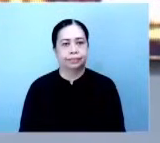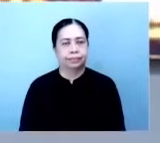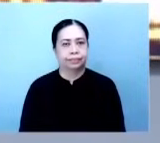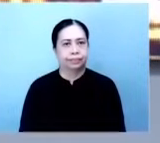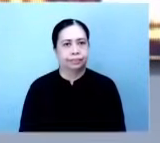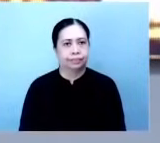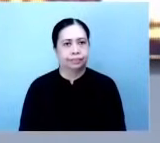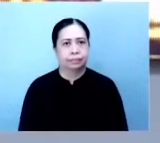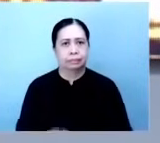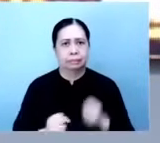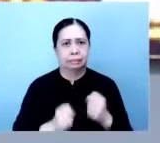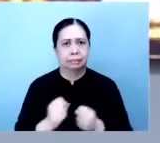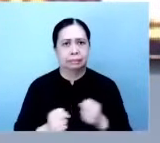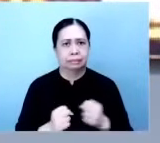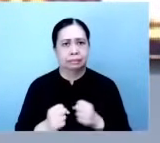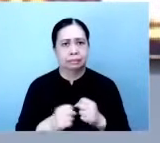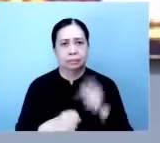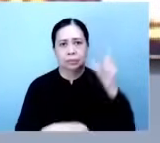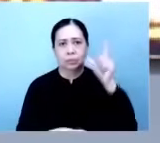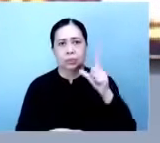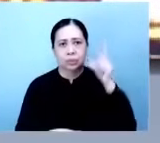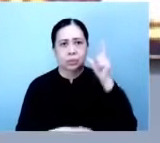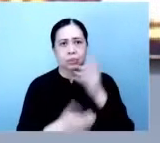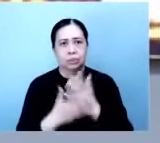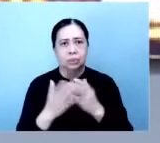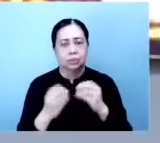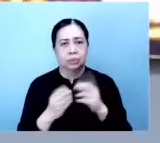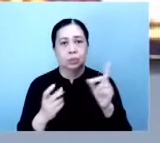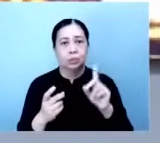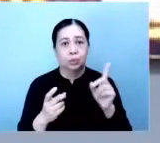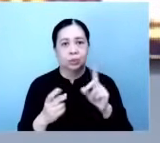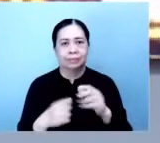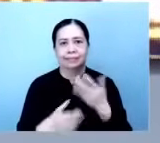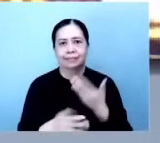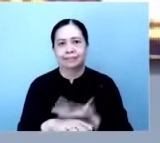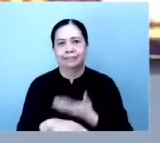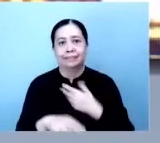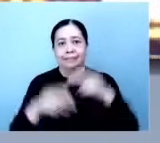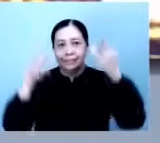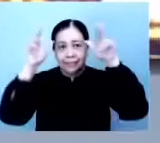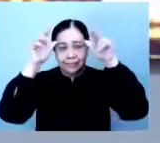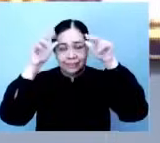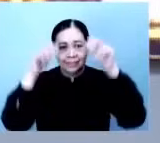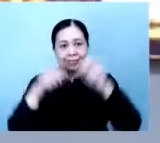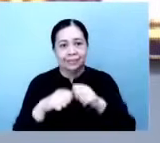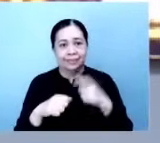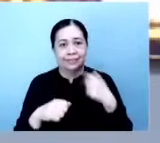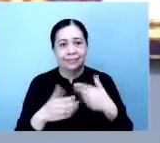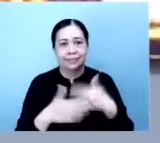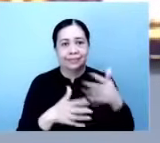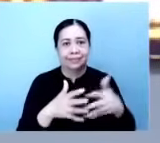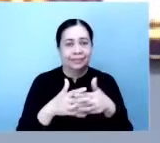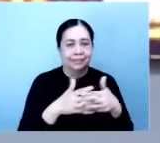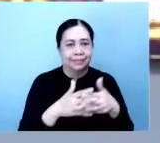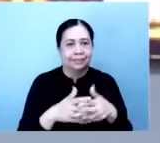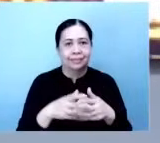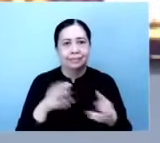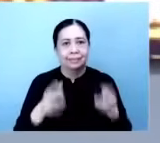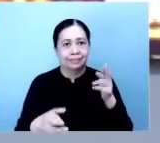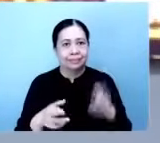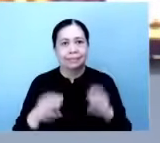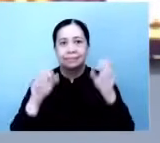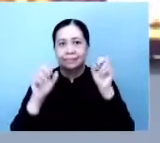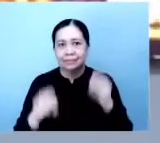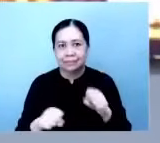Nagtatakbo sa kalsada ng London ng ilang nakawalang kabayo. Habang sa Amerika, may robot kayang-kayang manggaya ng mga